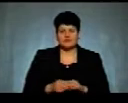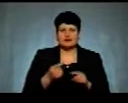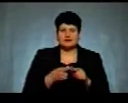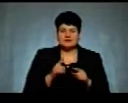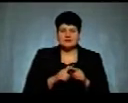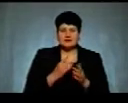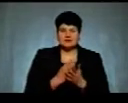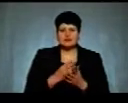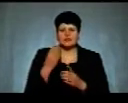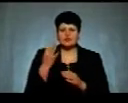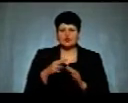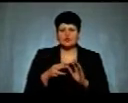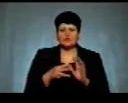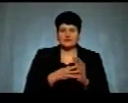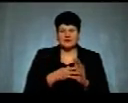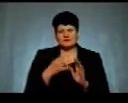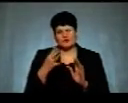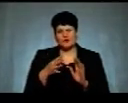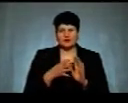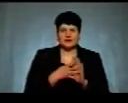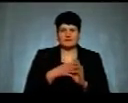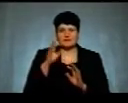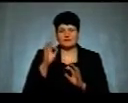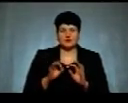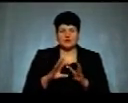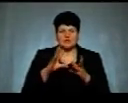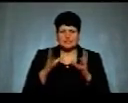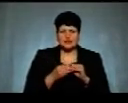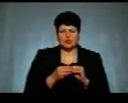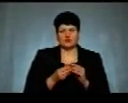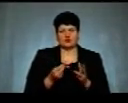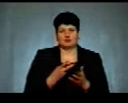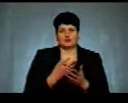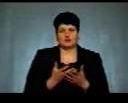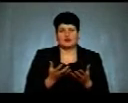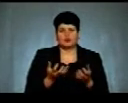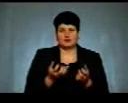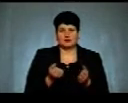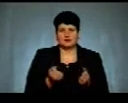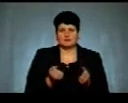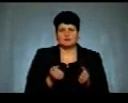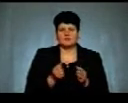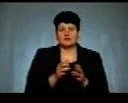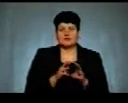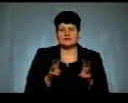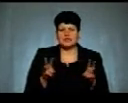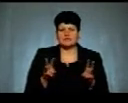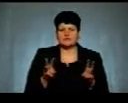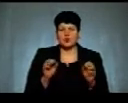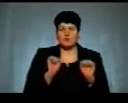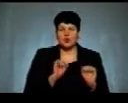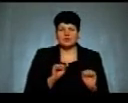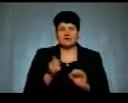становить 48, майже 49% від загальної суми асигнувань, передбачених на утримання Міністерства оборони в наступному